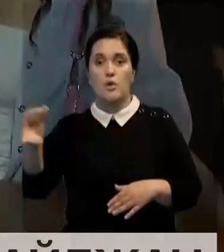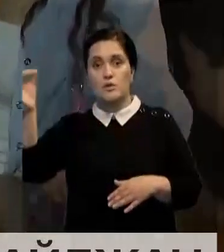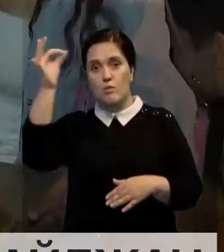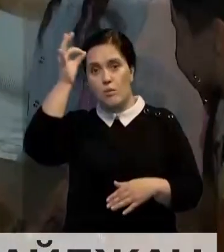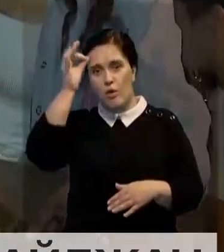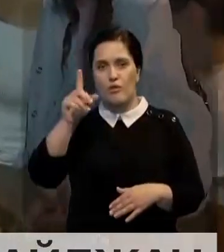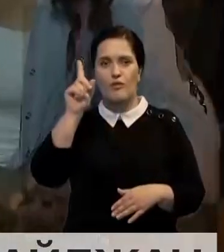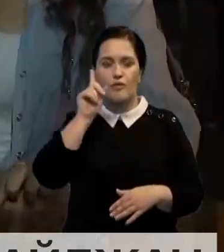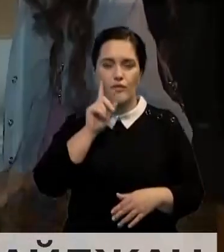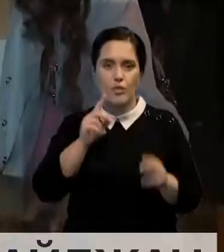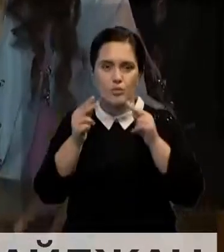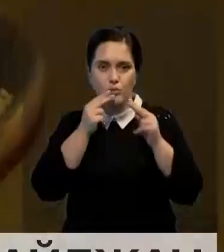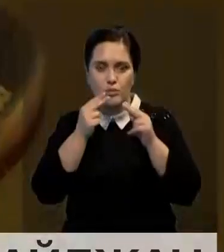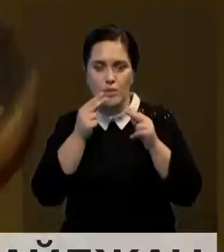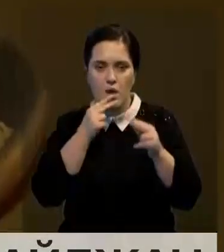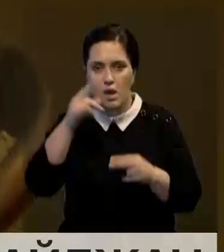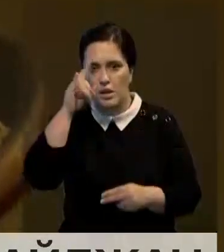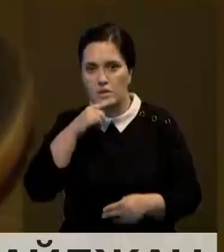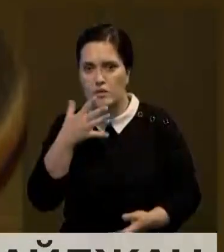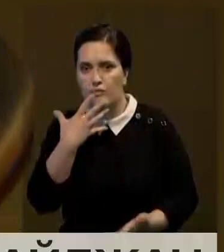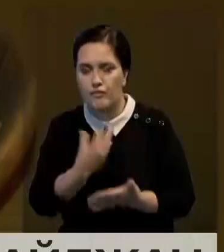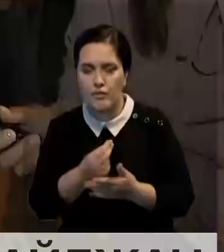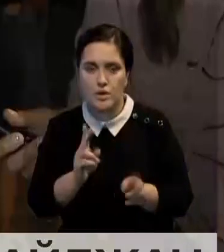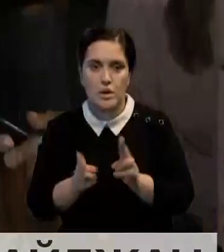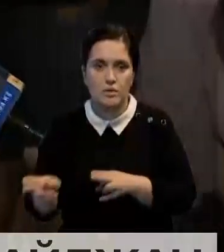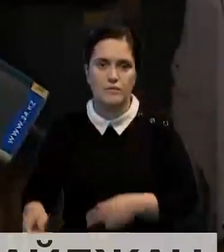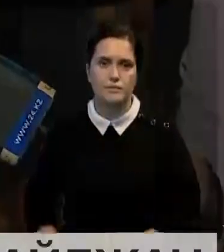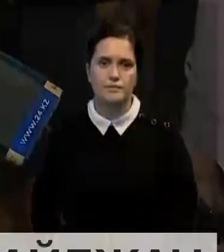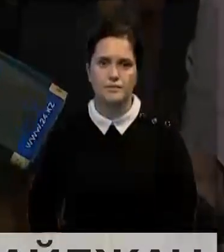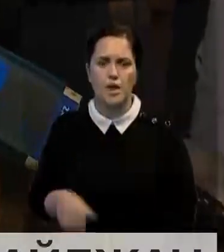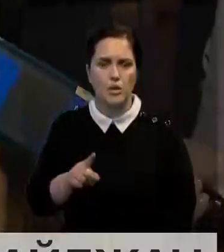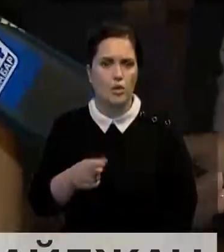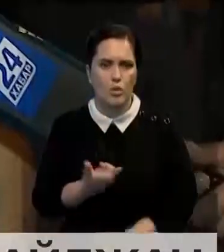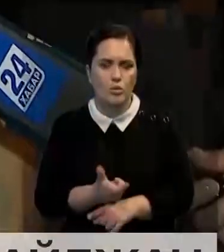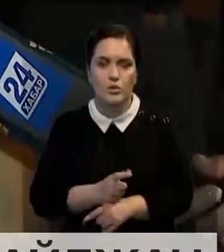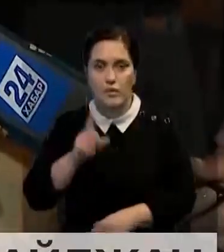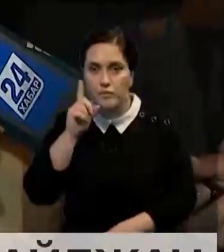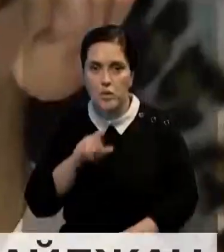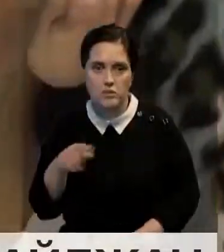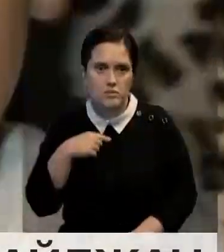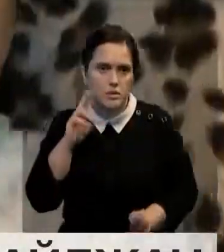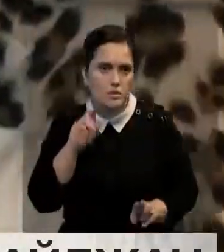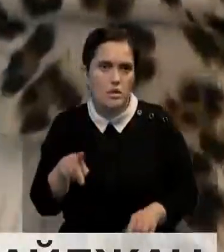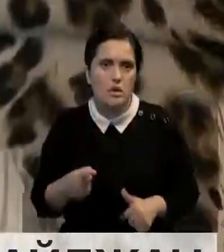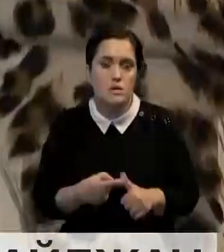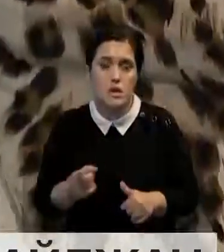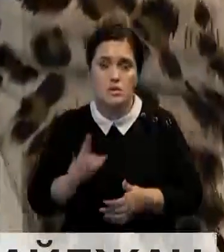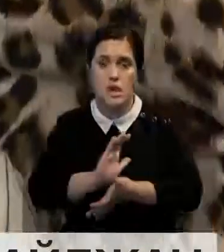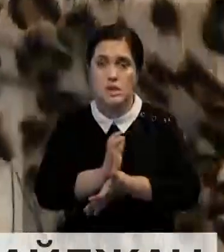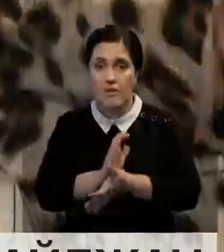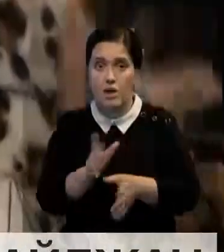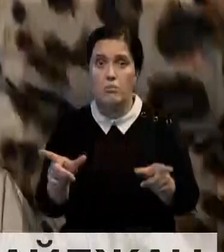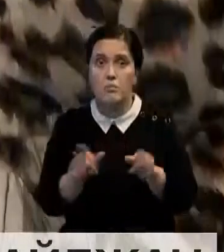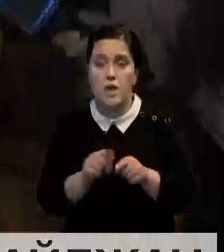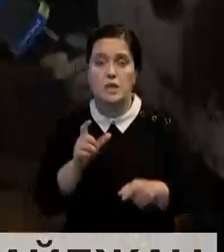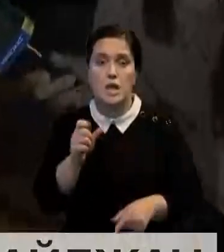вкус казахских национальных блюд. Очень круто, но я не знаю, что это. Это можете? Джемс. А, очень вкусно. Это творог с сахаром.